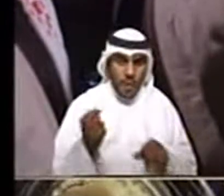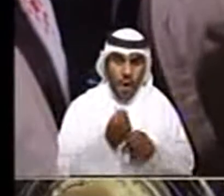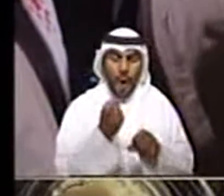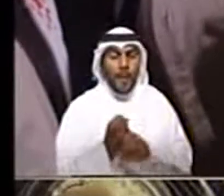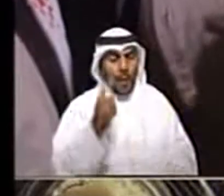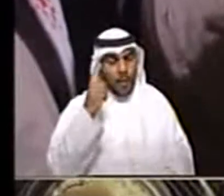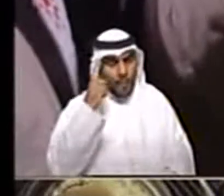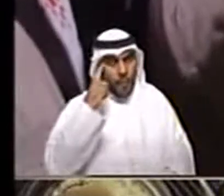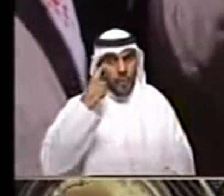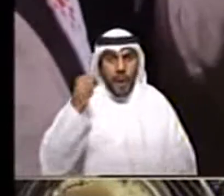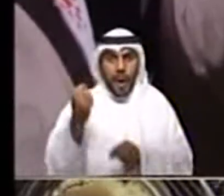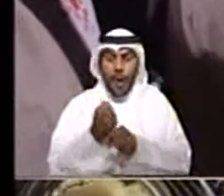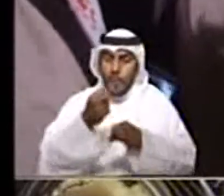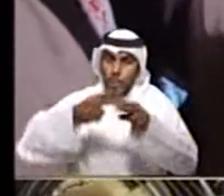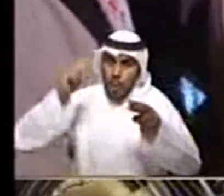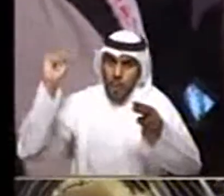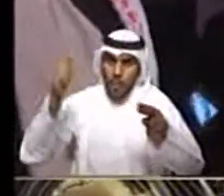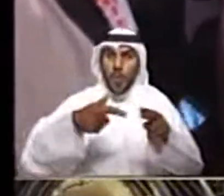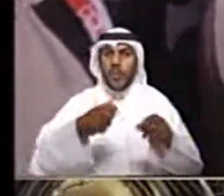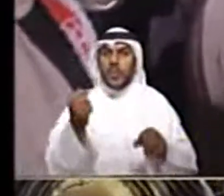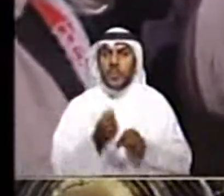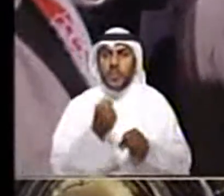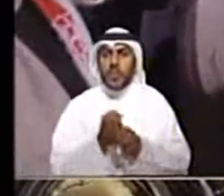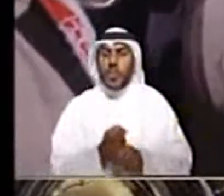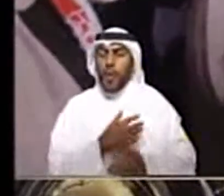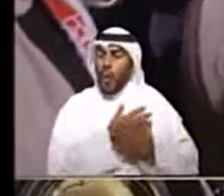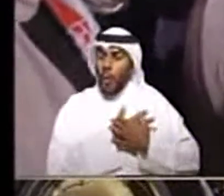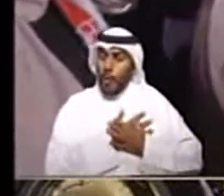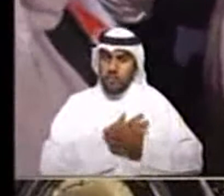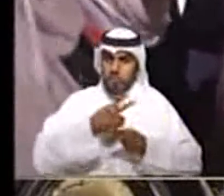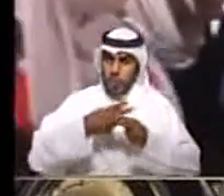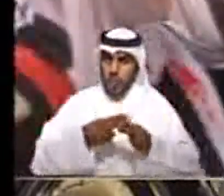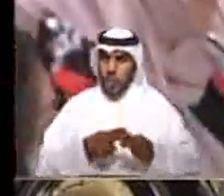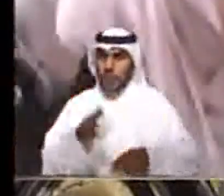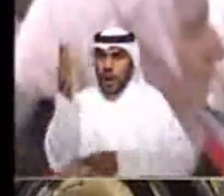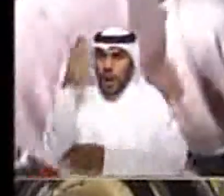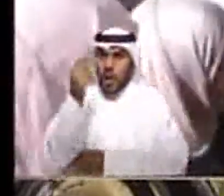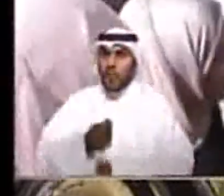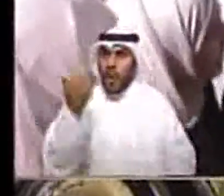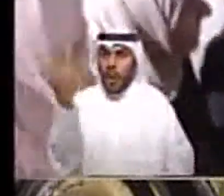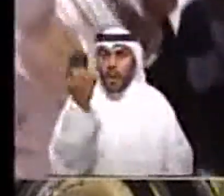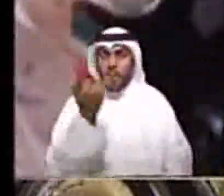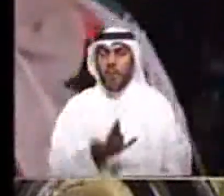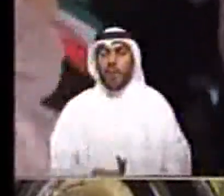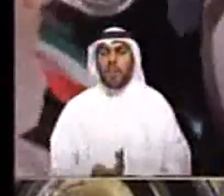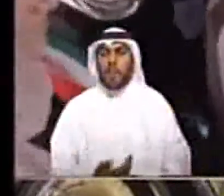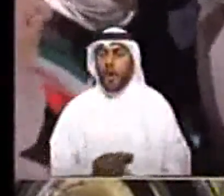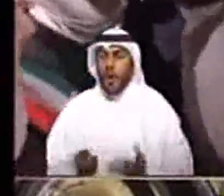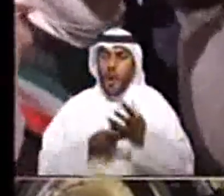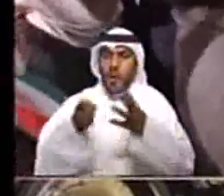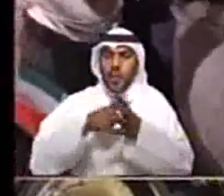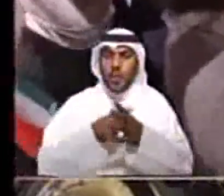الوطني جسدوه العاملون بوزارة الإعلام، وذلك من خلال نقل للصورة الحية للأحداث أول